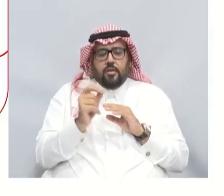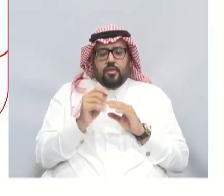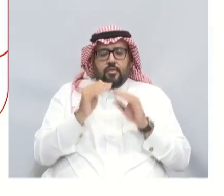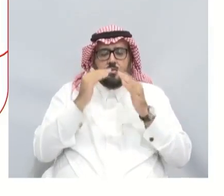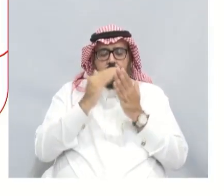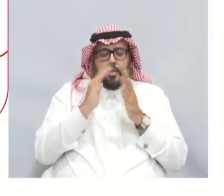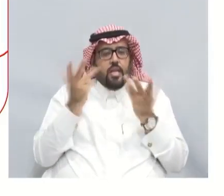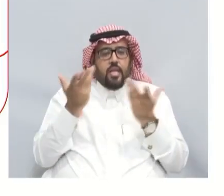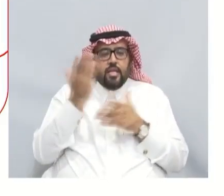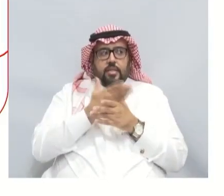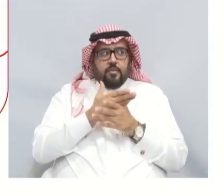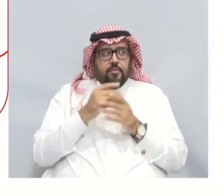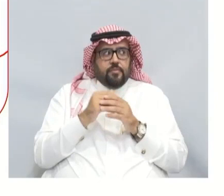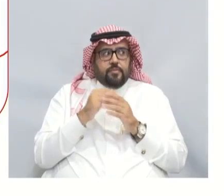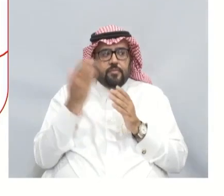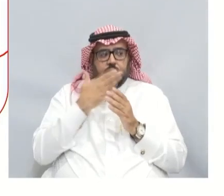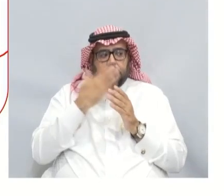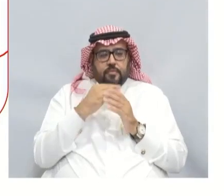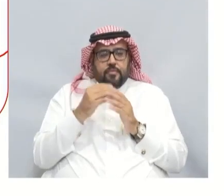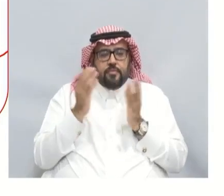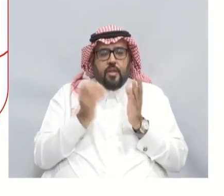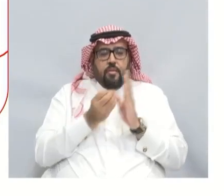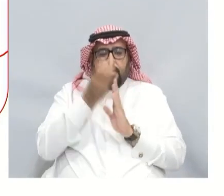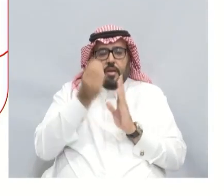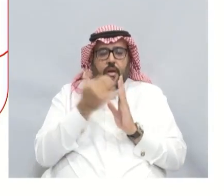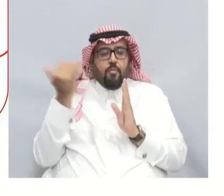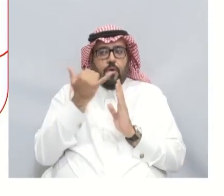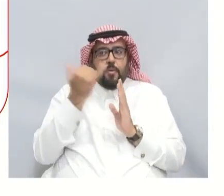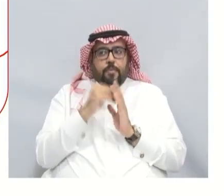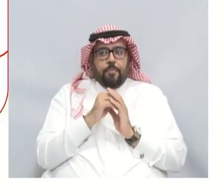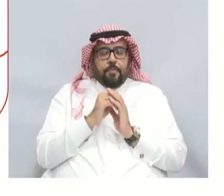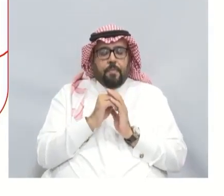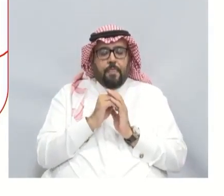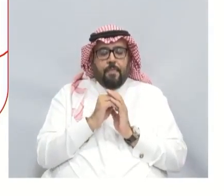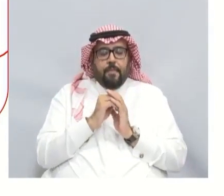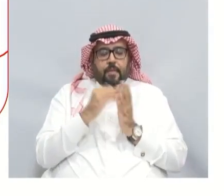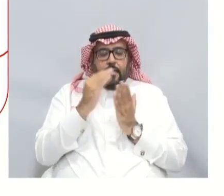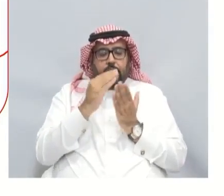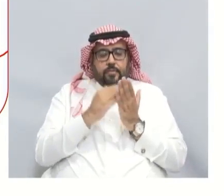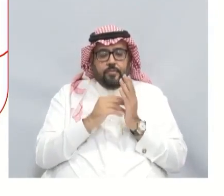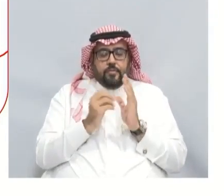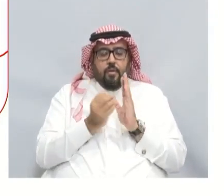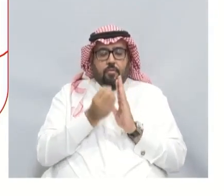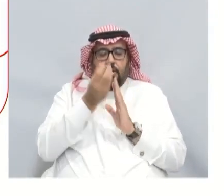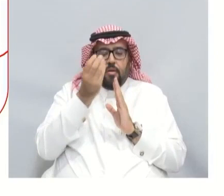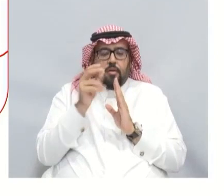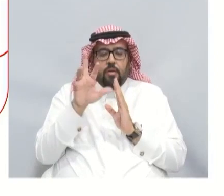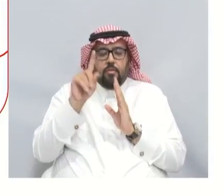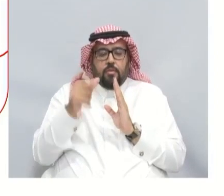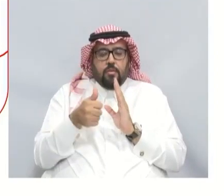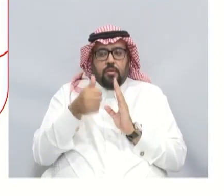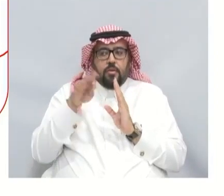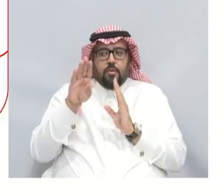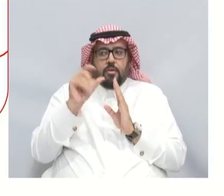لماذا ندرس هذه البراكين؟ لأهميتها لنا. قد تعرض الثورانات البركانية